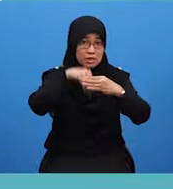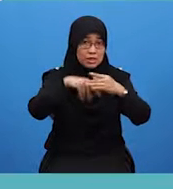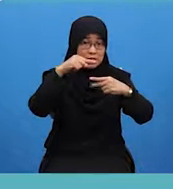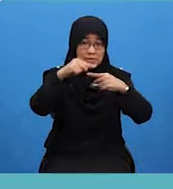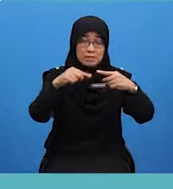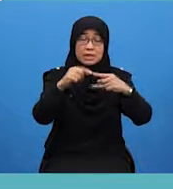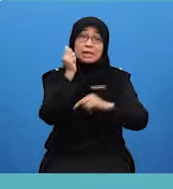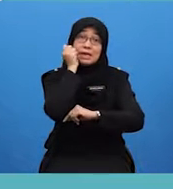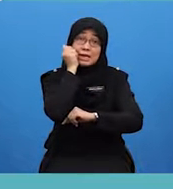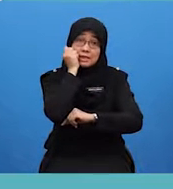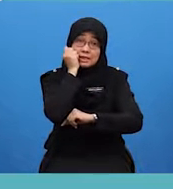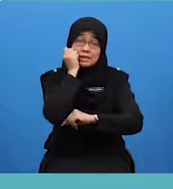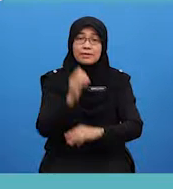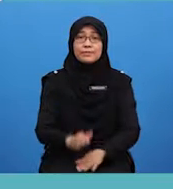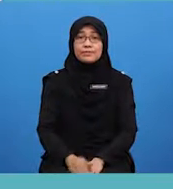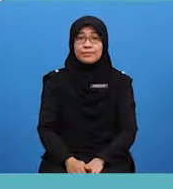pemulihan.